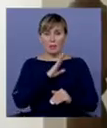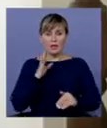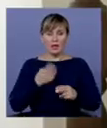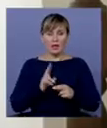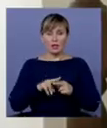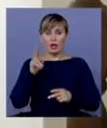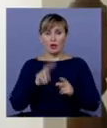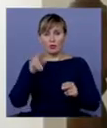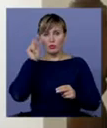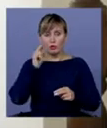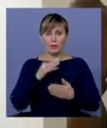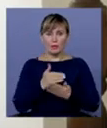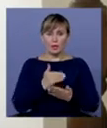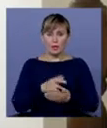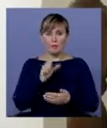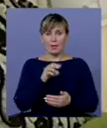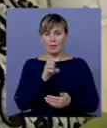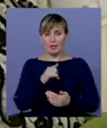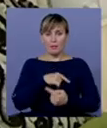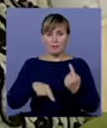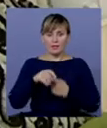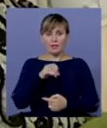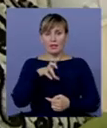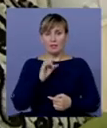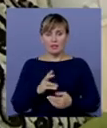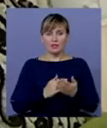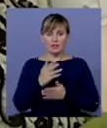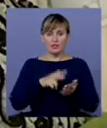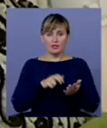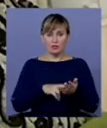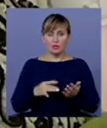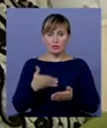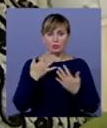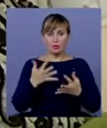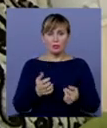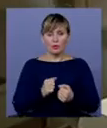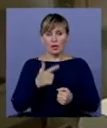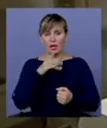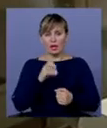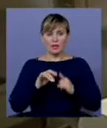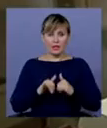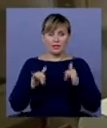которые окончили курсы по программам «Бастау Бизнес» и «Енбек». Свыше 800 из них уже получили гранты на